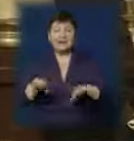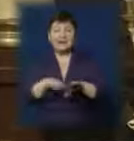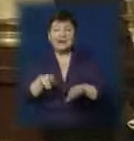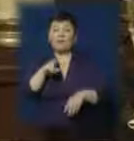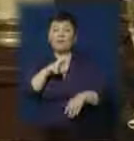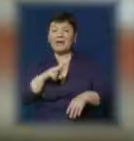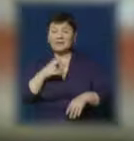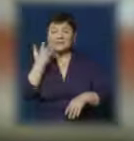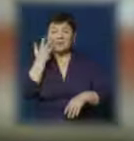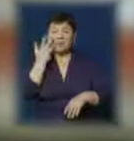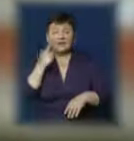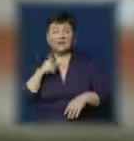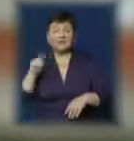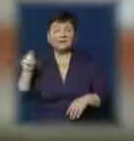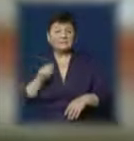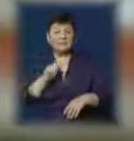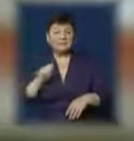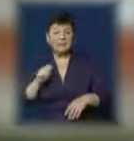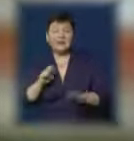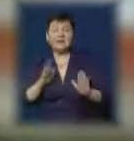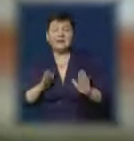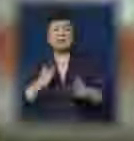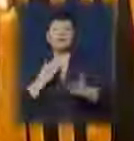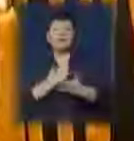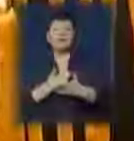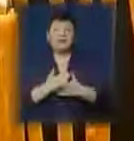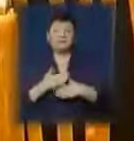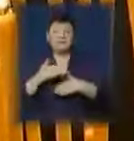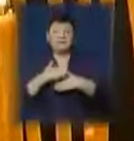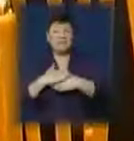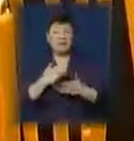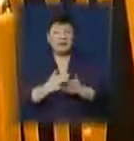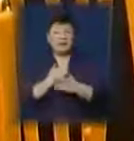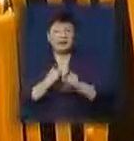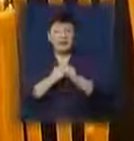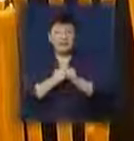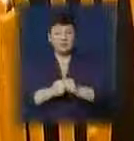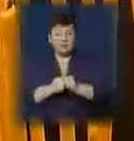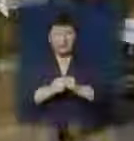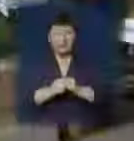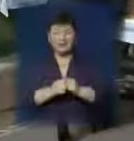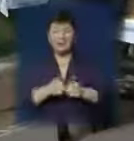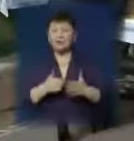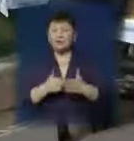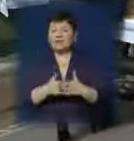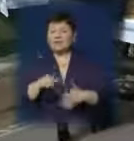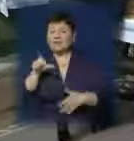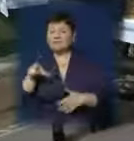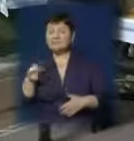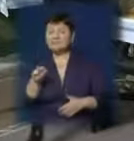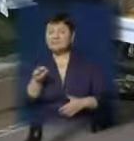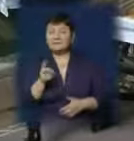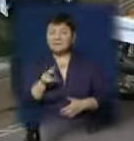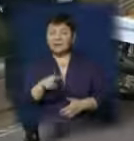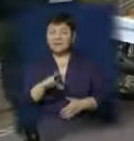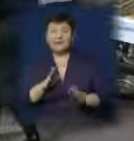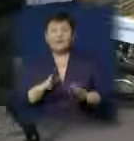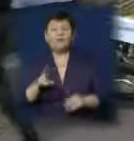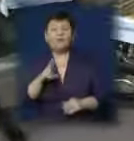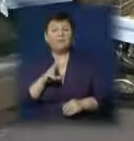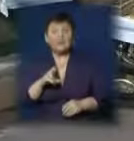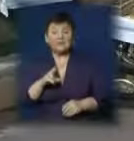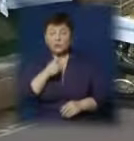коли не відправляють в храмах літургію, а є лише вечірня служба з винесенням плащаниці. До неї християни приступають не лише у п'ятницю,